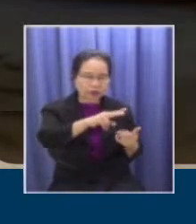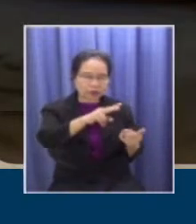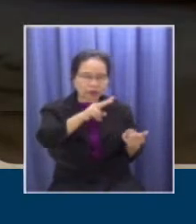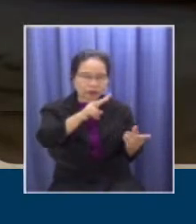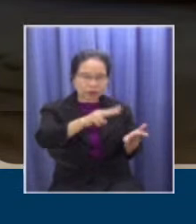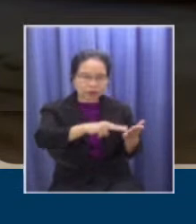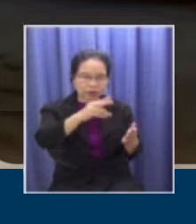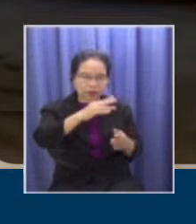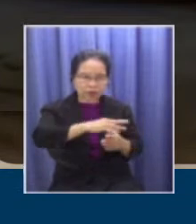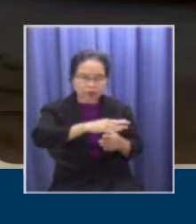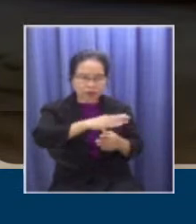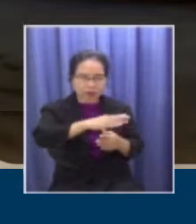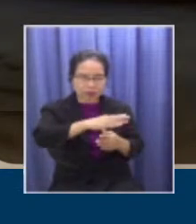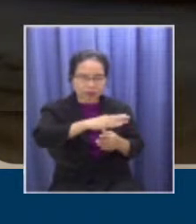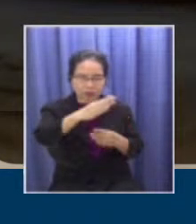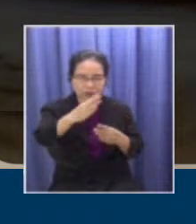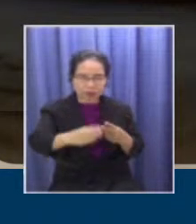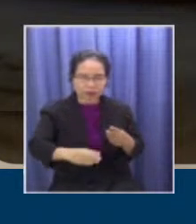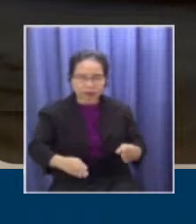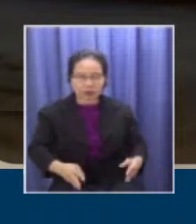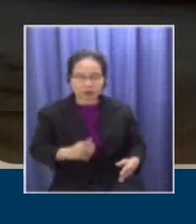atena asase so nyinaa